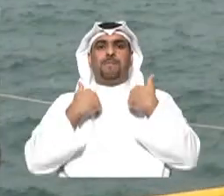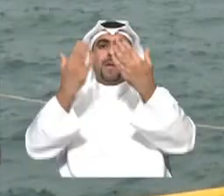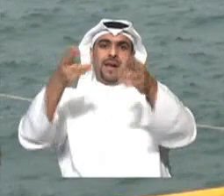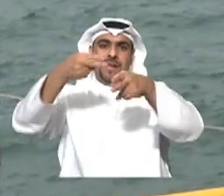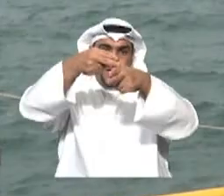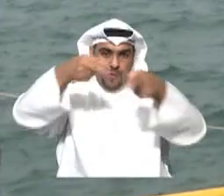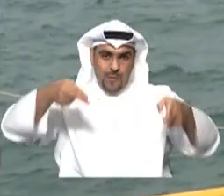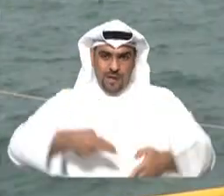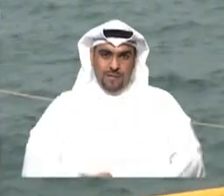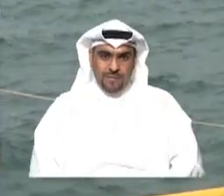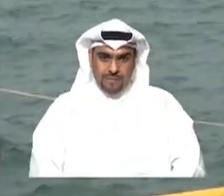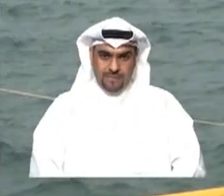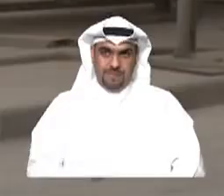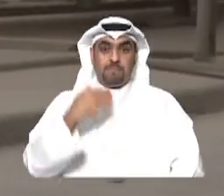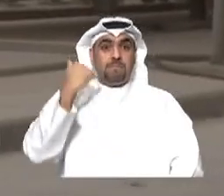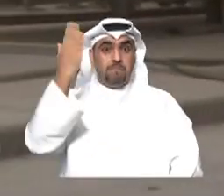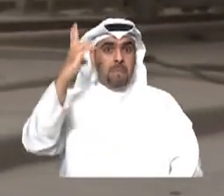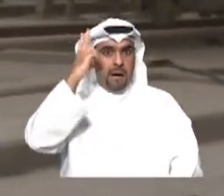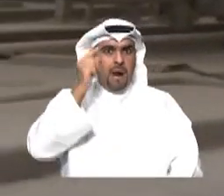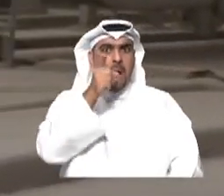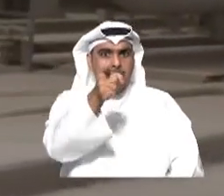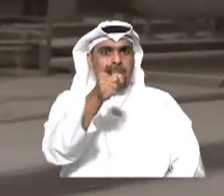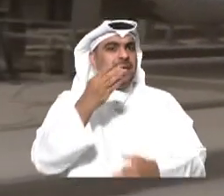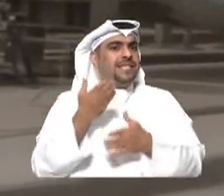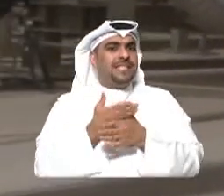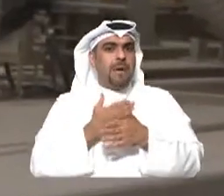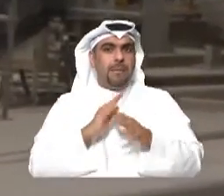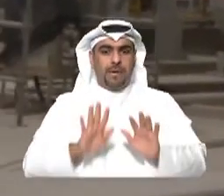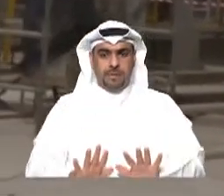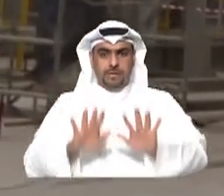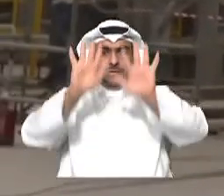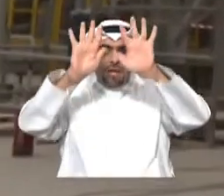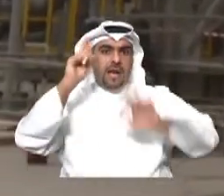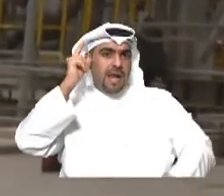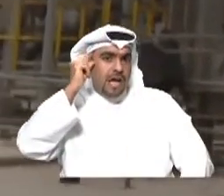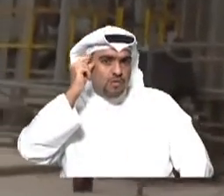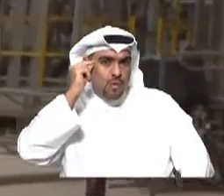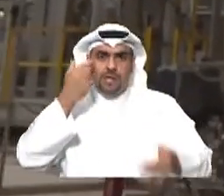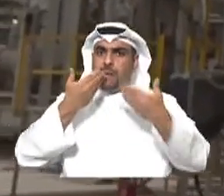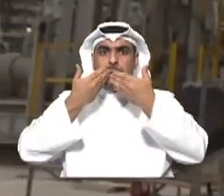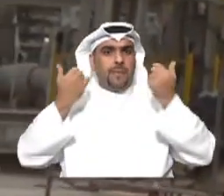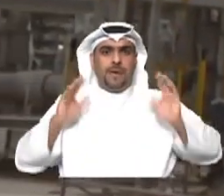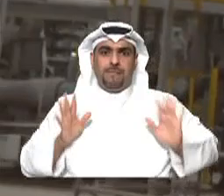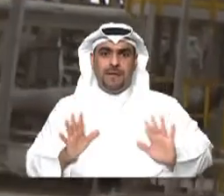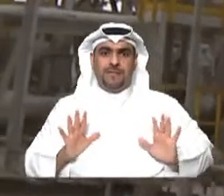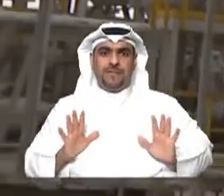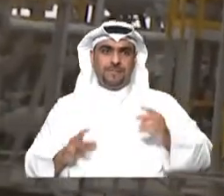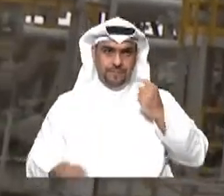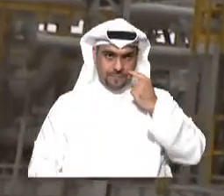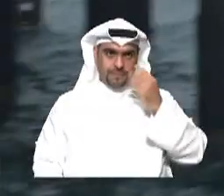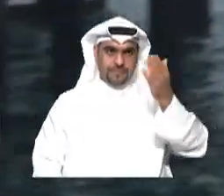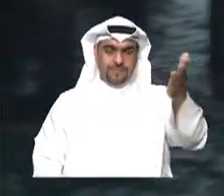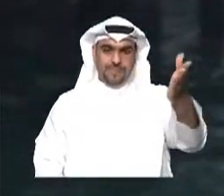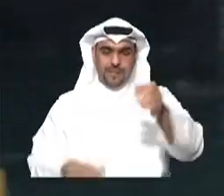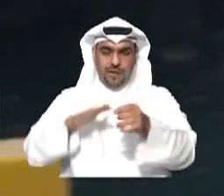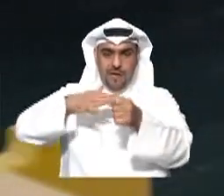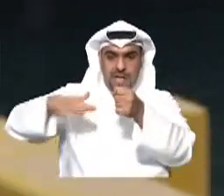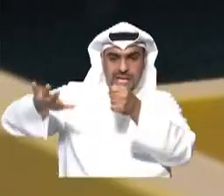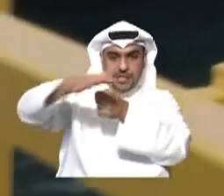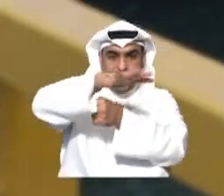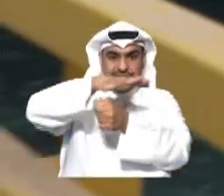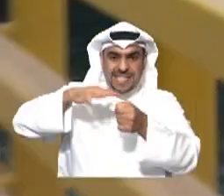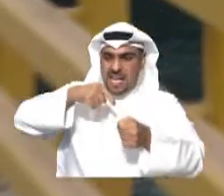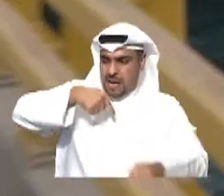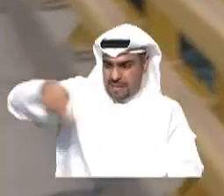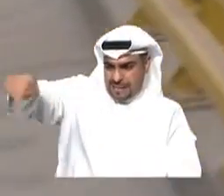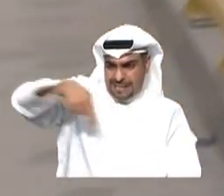الأسواق العالمية. من الجزيرة الصناعية البعيدة نحو 17 كيلومترا عن موقع المصفات،